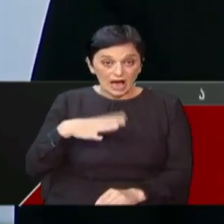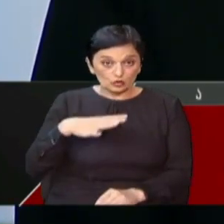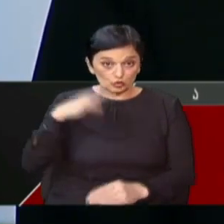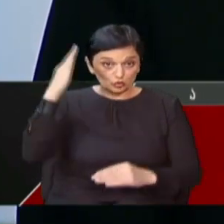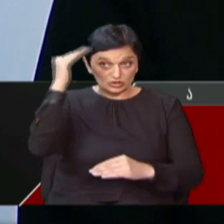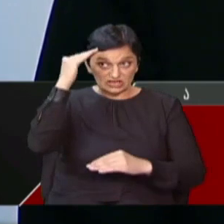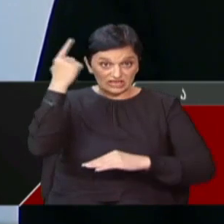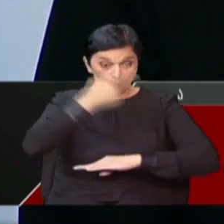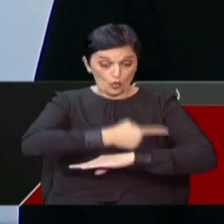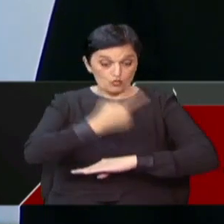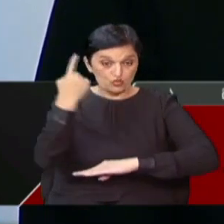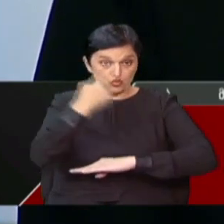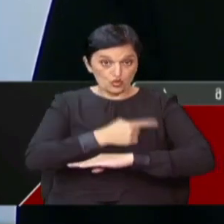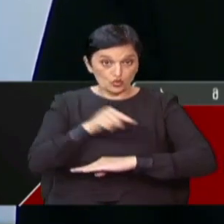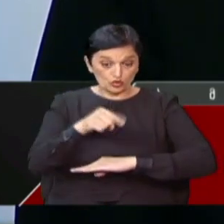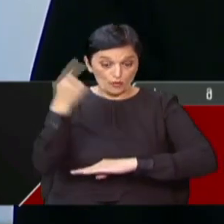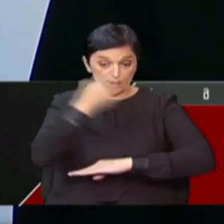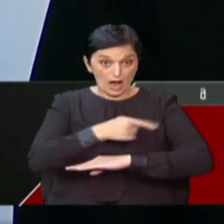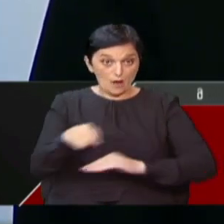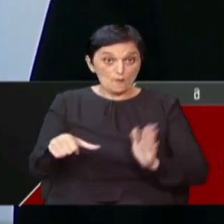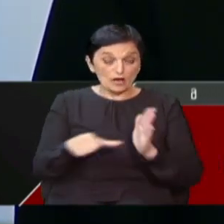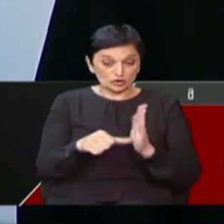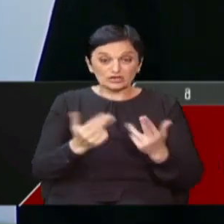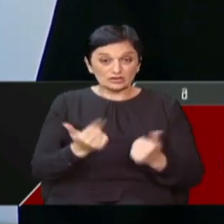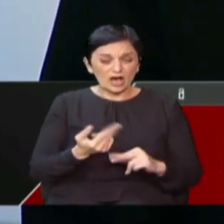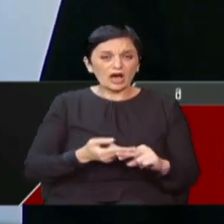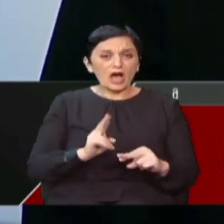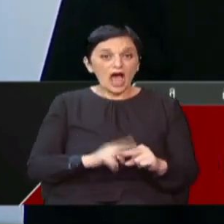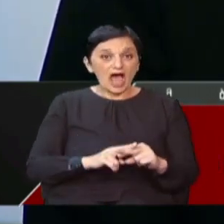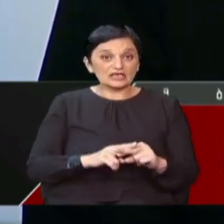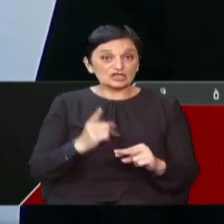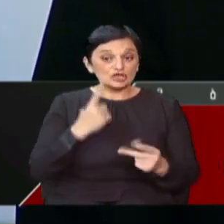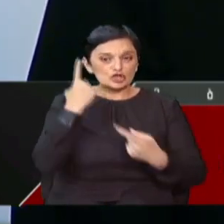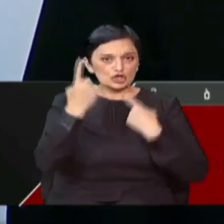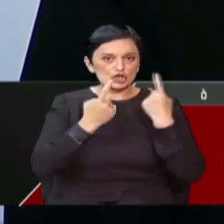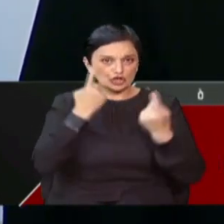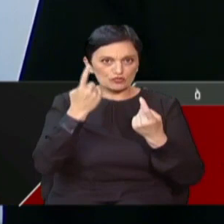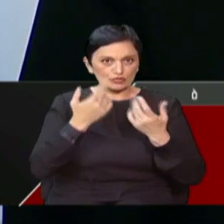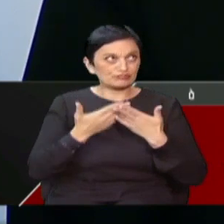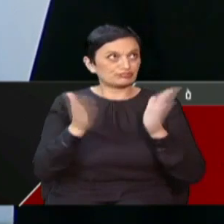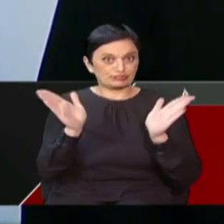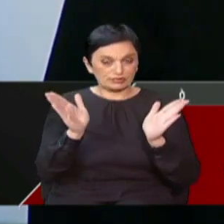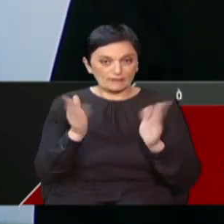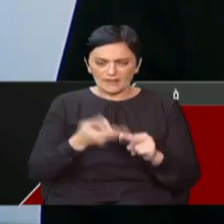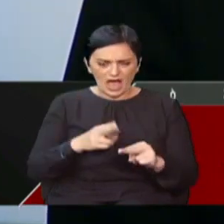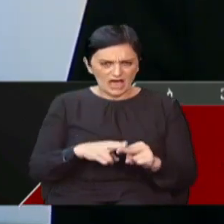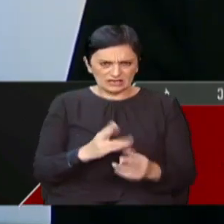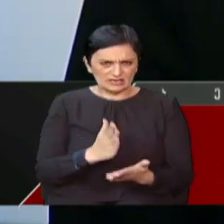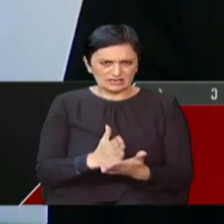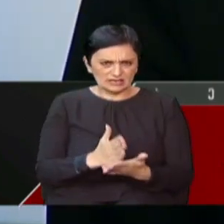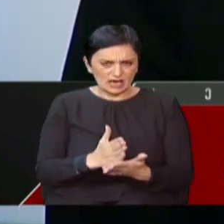საბაჟო პუნქტის გამშვების მეშვეობით და ეს გახადა ინფორმაცია ტრანსპარენტული. ეს ხომ